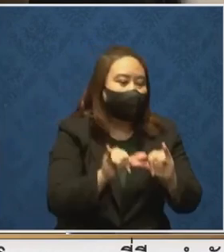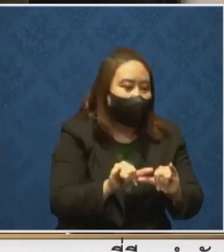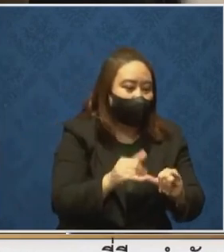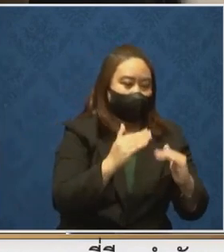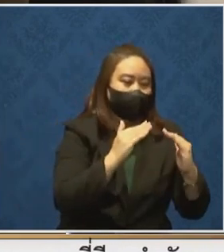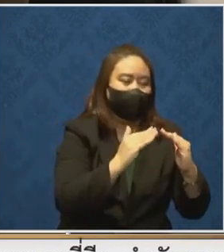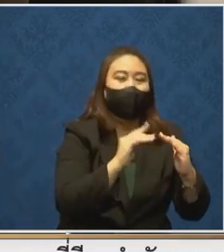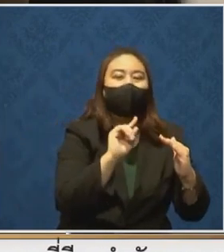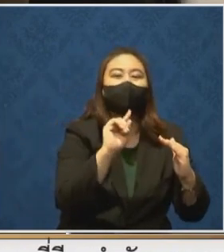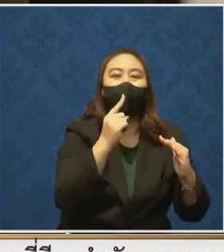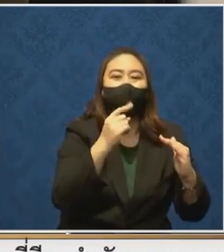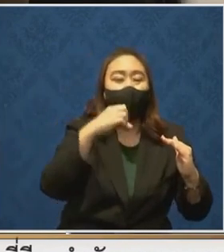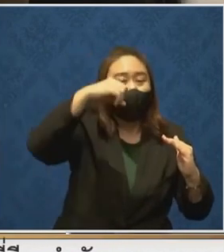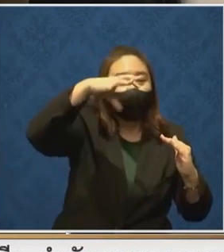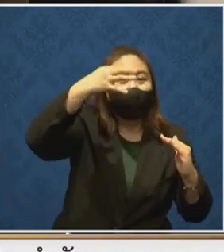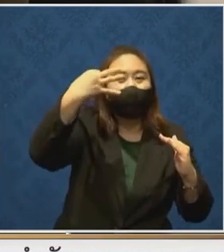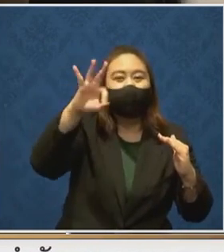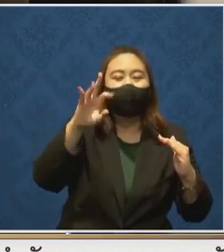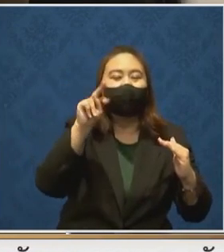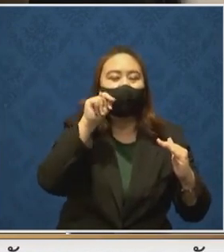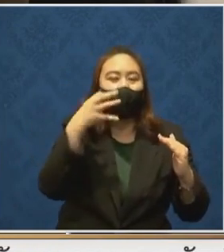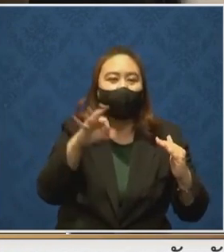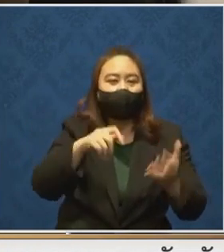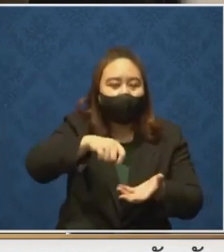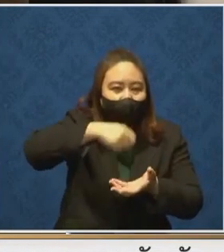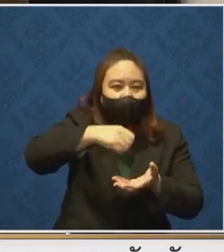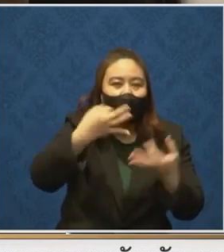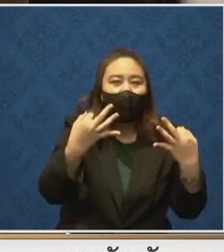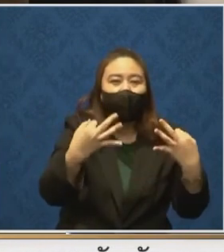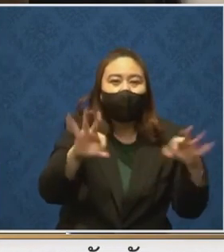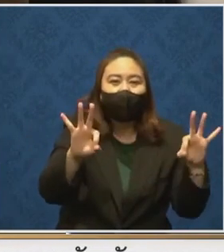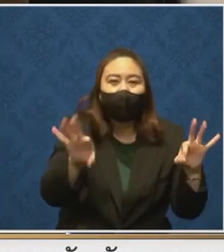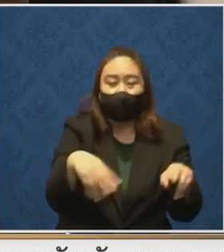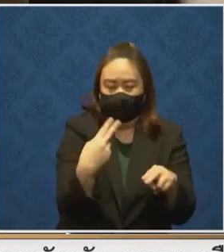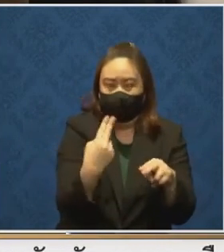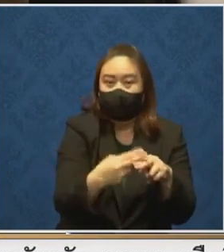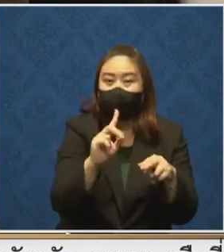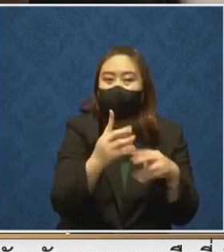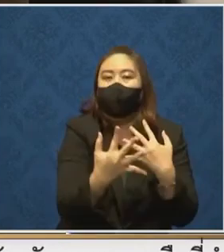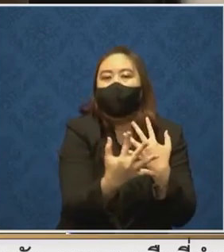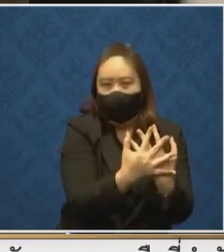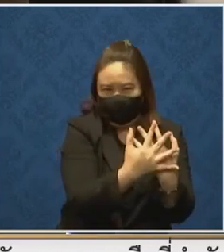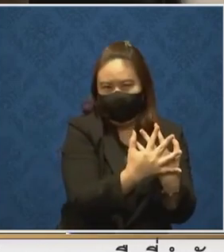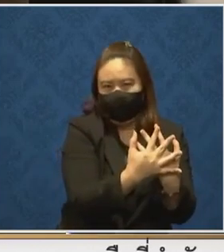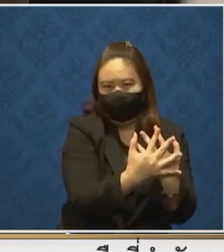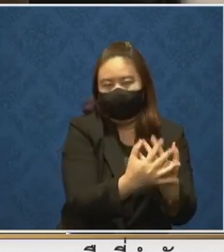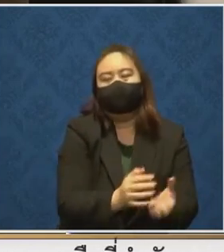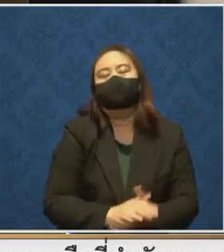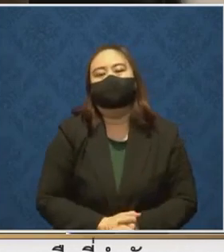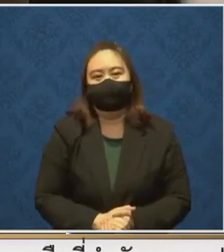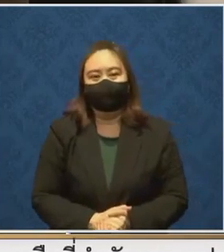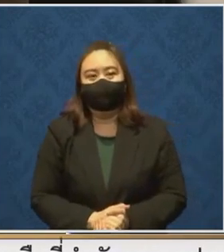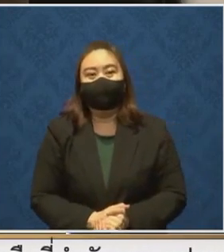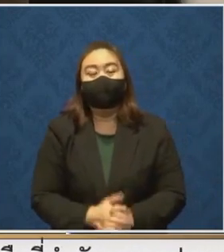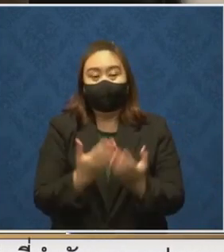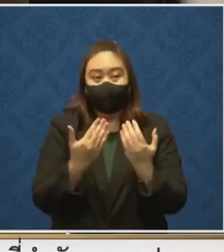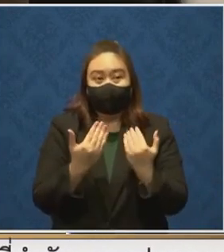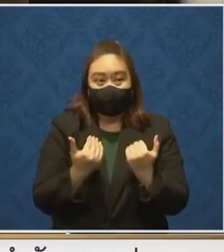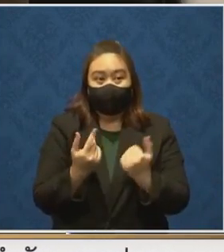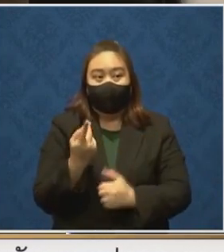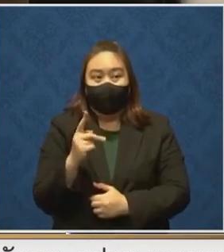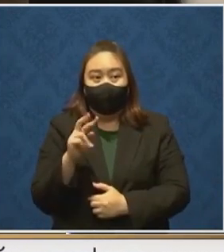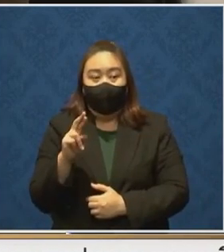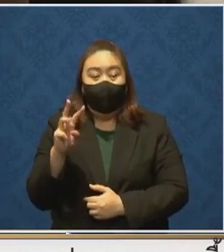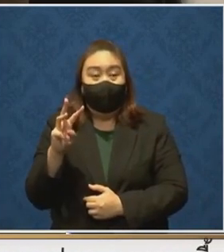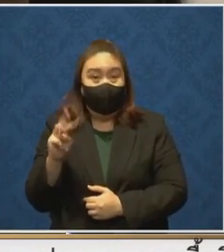่ไฟฟรี น้ำฟรี ข้วฟรีที่เรีกว่าเดือนจำได้ในส่วนของคณะรฐมัตรีใ